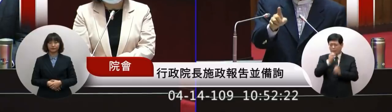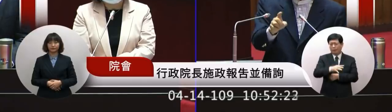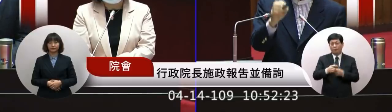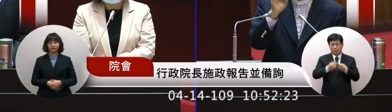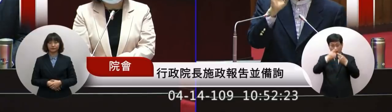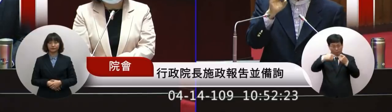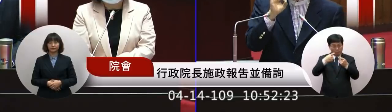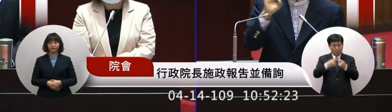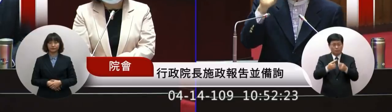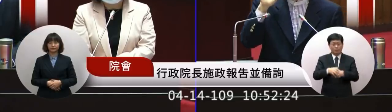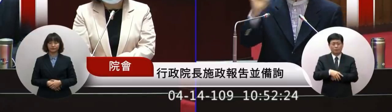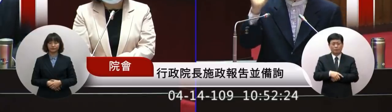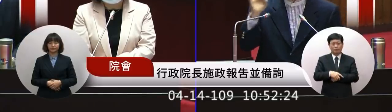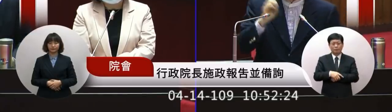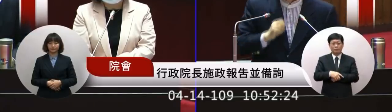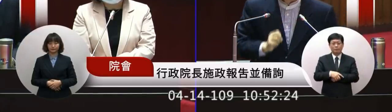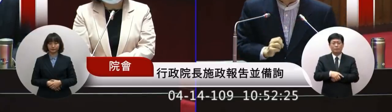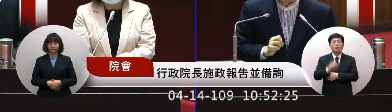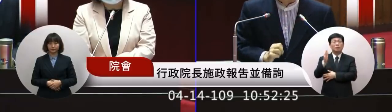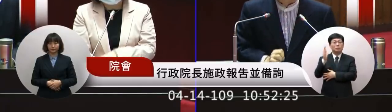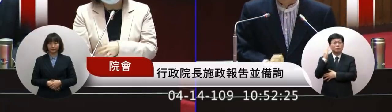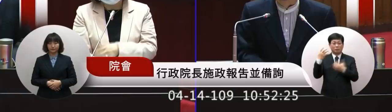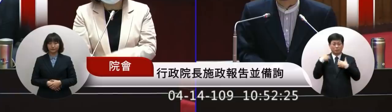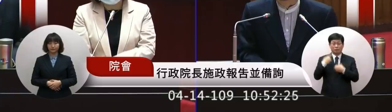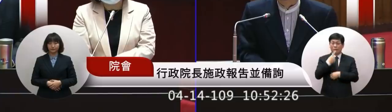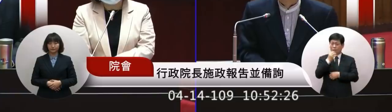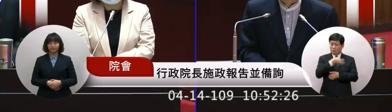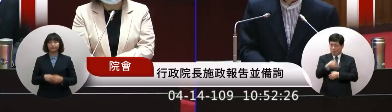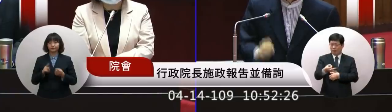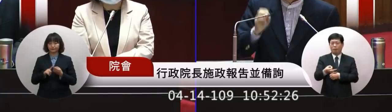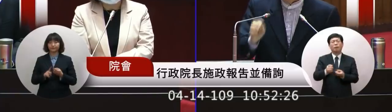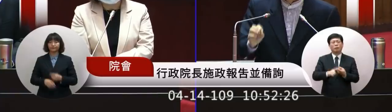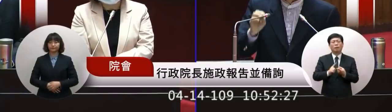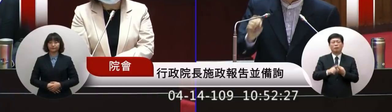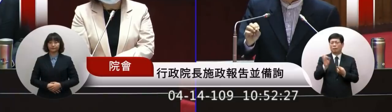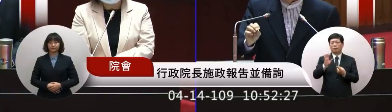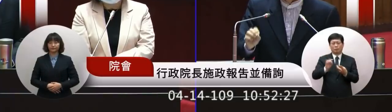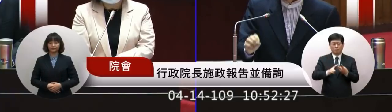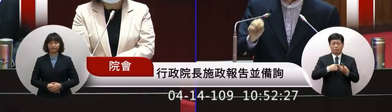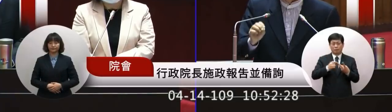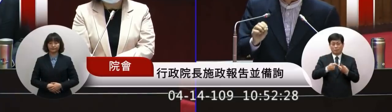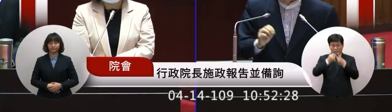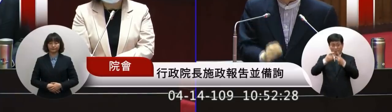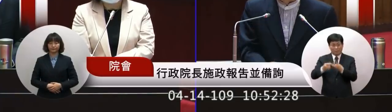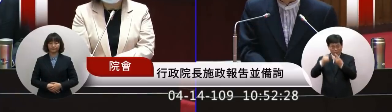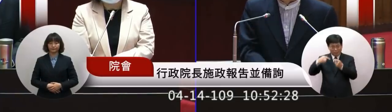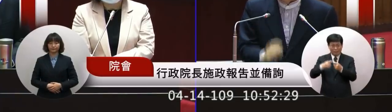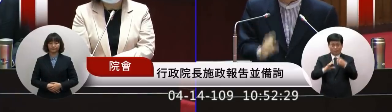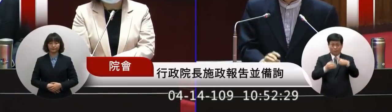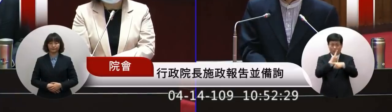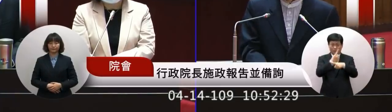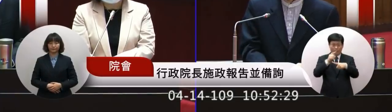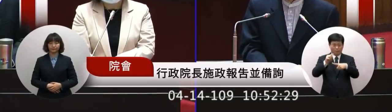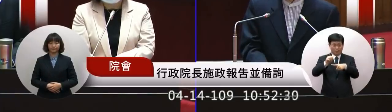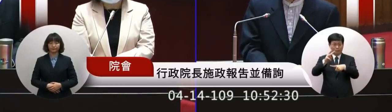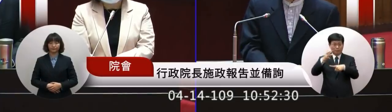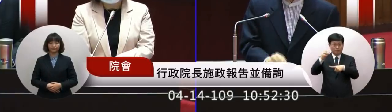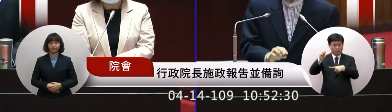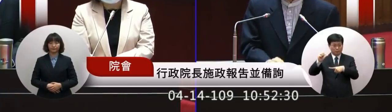了，伊第一年是政府出利息的钱啦，第二年、第三年是1.845，这个